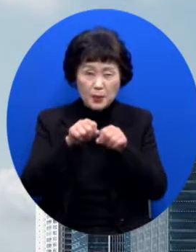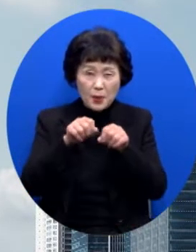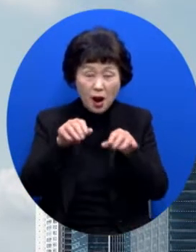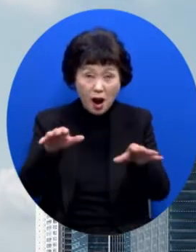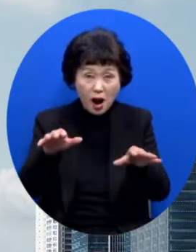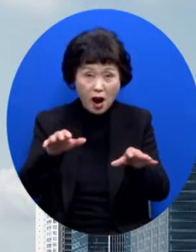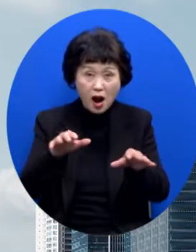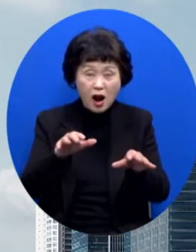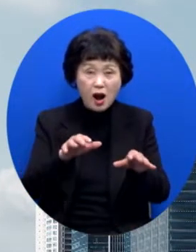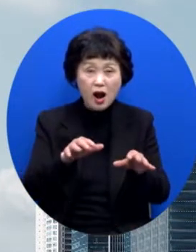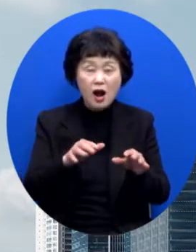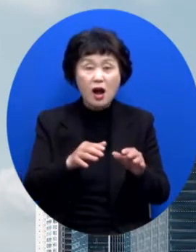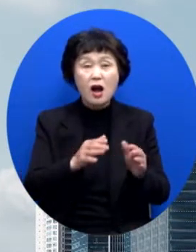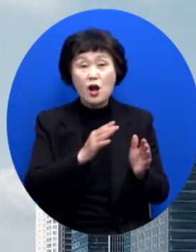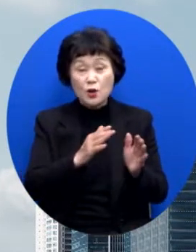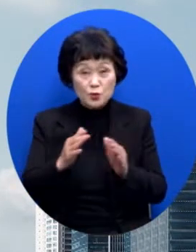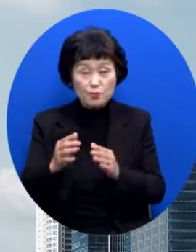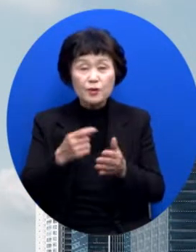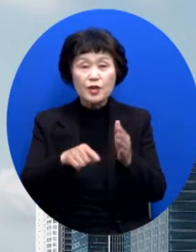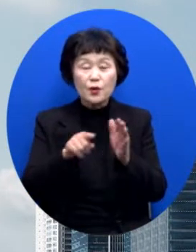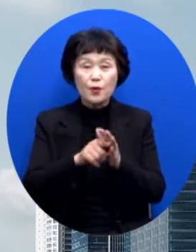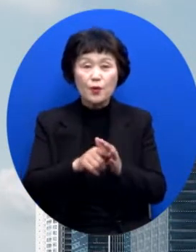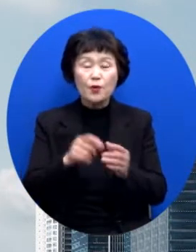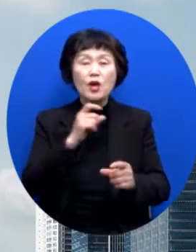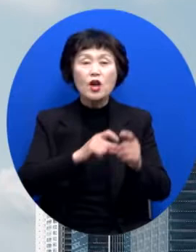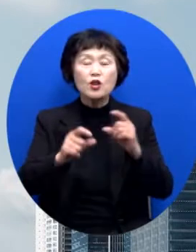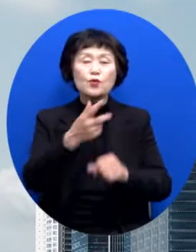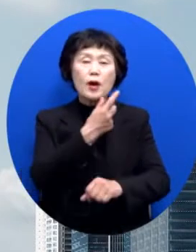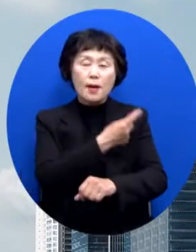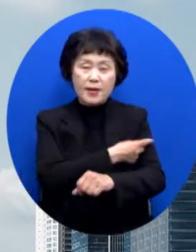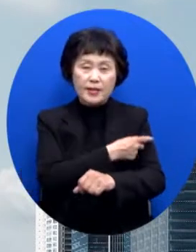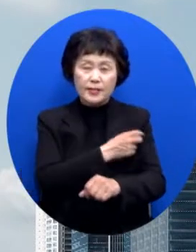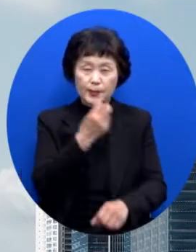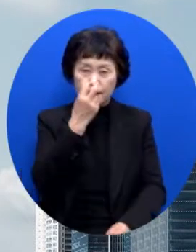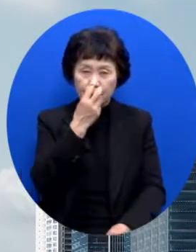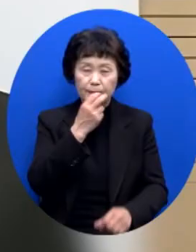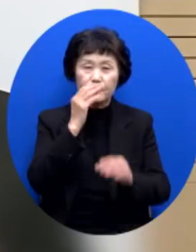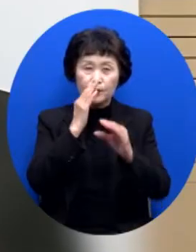대비해 방역 당국이 추가 백신 접종 계획을 검토하고 있습니다.